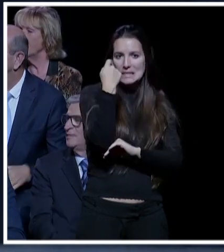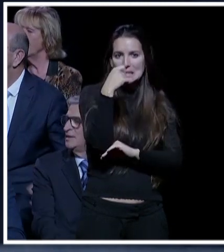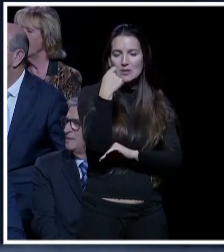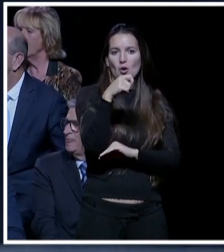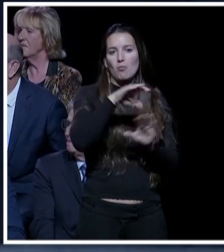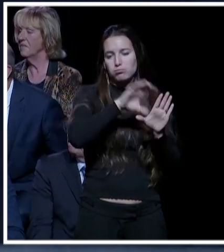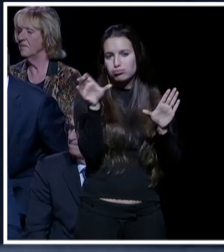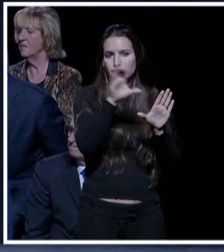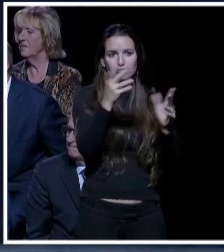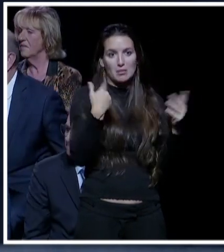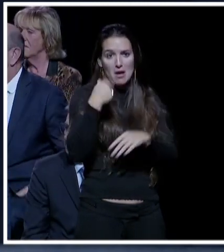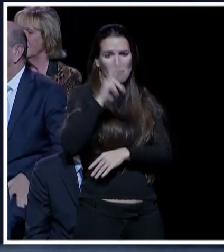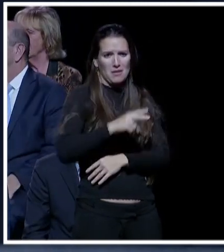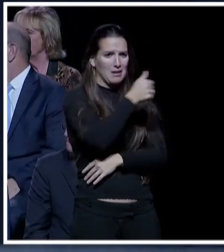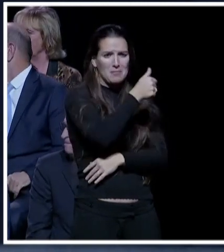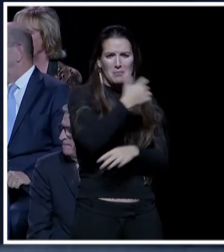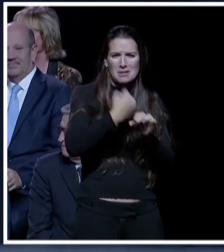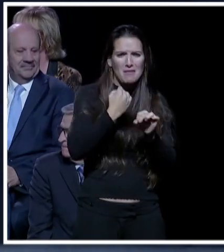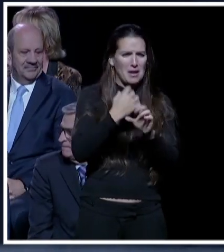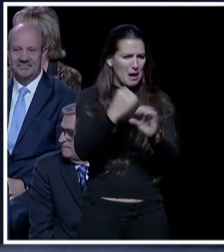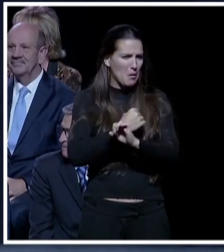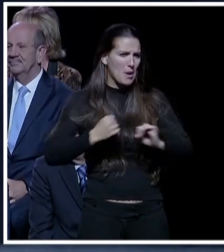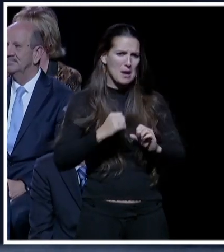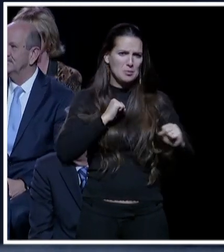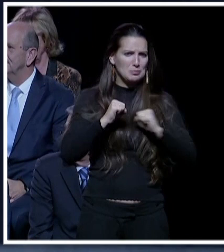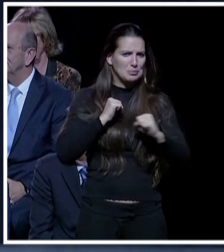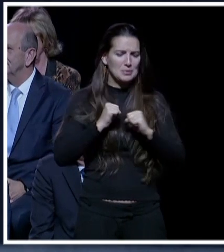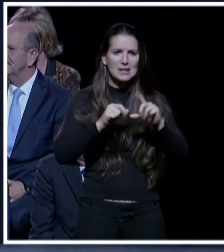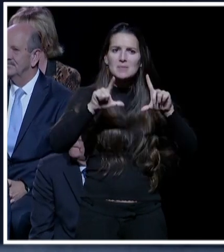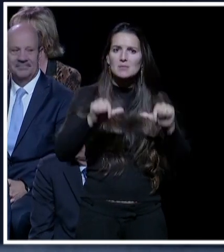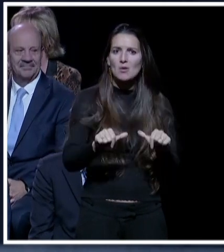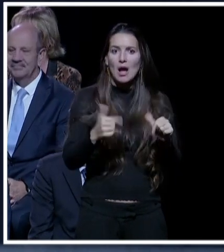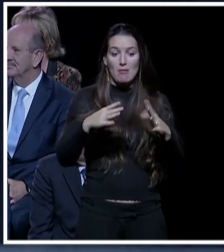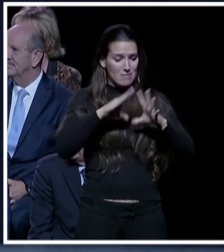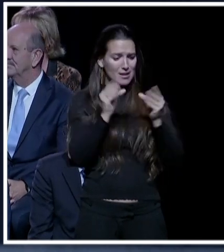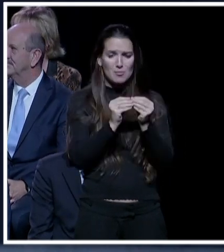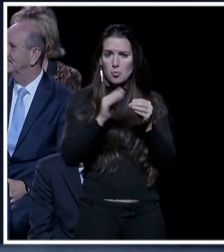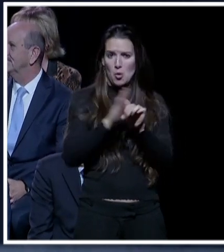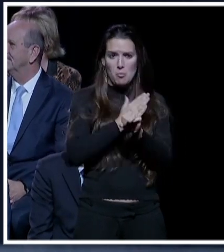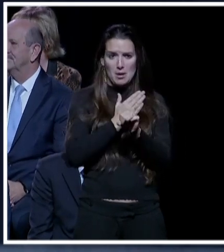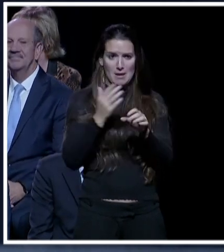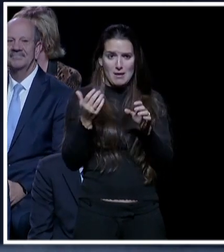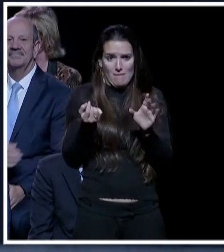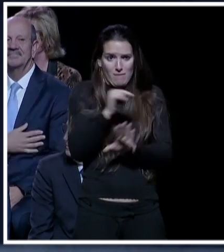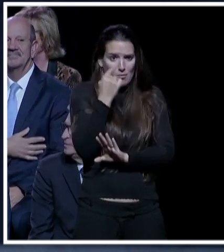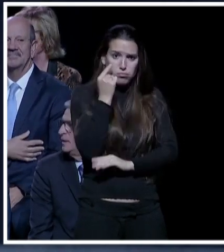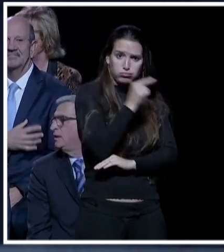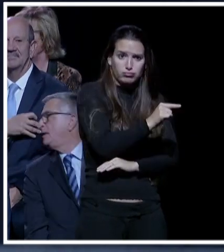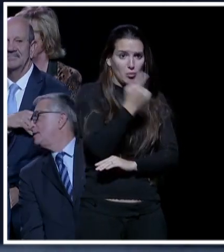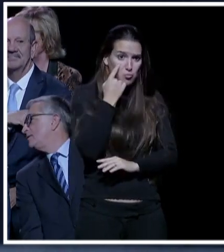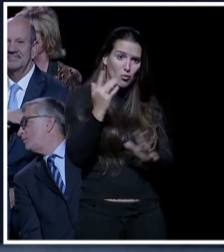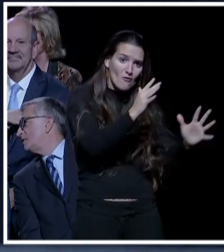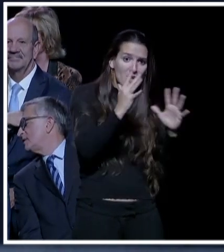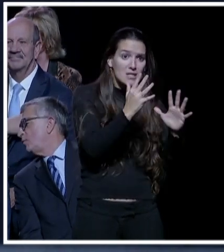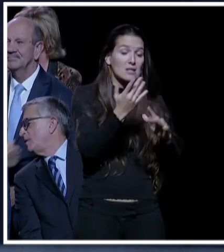un dynamisme exceptionnel, elle fait un travail remarquable là aussi avec son équipe qui est venue aujourd'hui. La féliciter parce que nous travaillons main